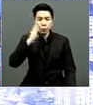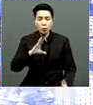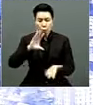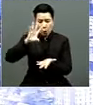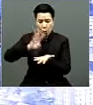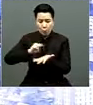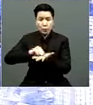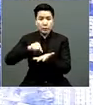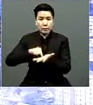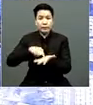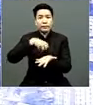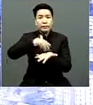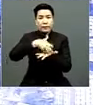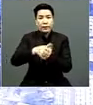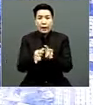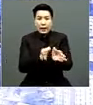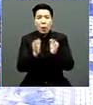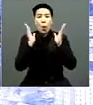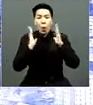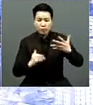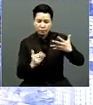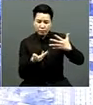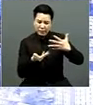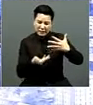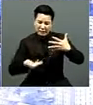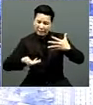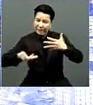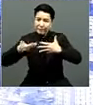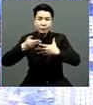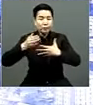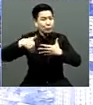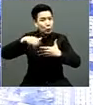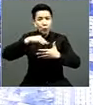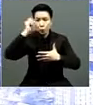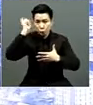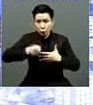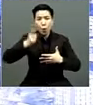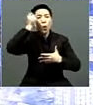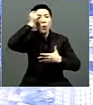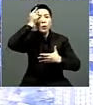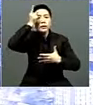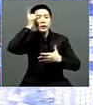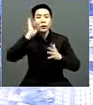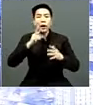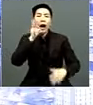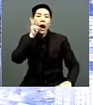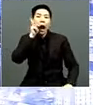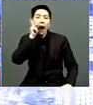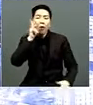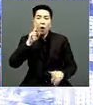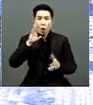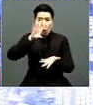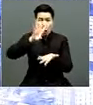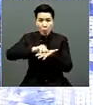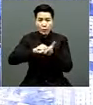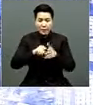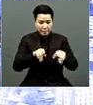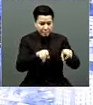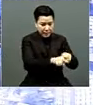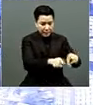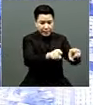ความเข้าใจกับประชาชนทุกระดับอย่างกว้างขวางให้สื่อต่างๆที่มีได้รับชุดข้อมูลเนี่ยชุดเดียว